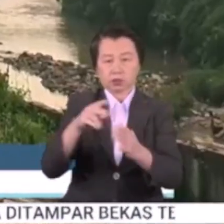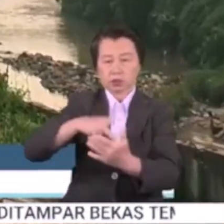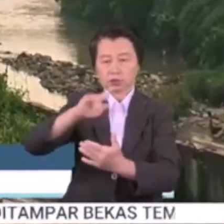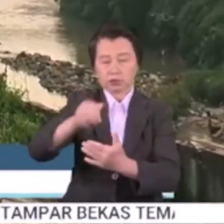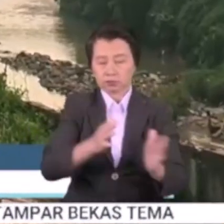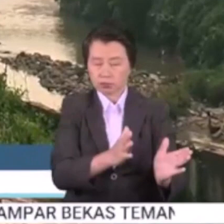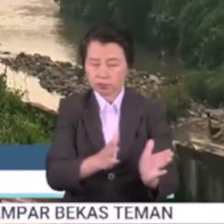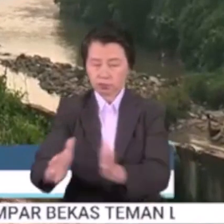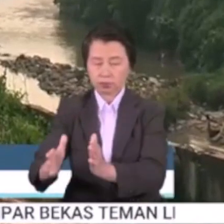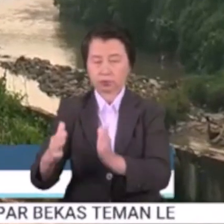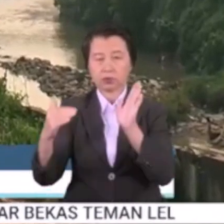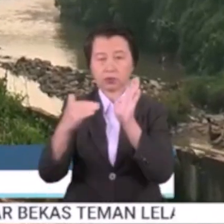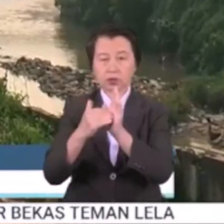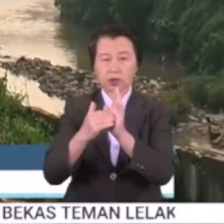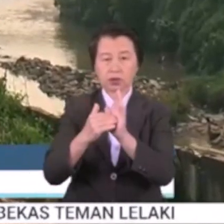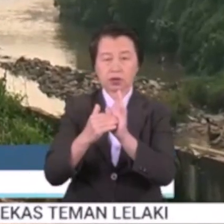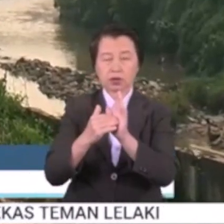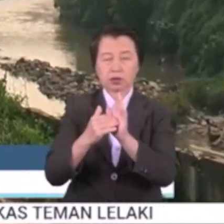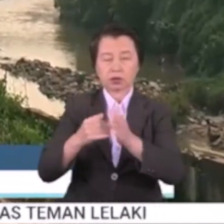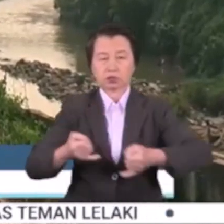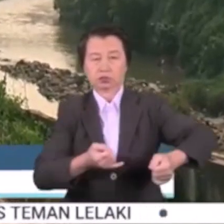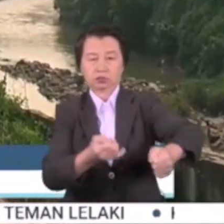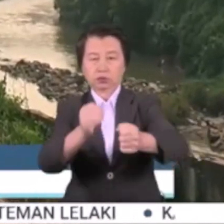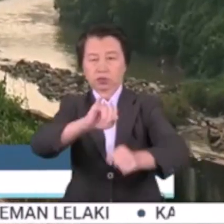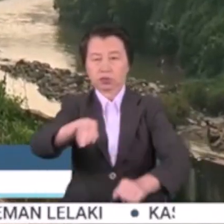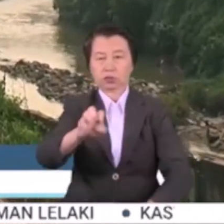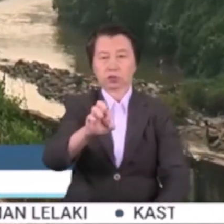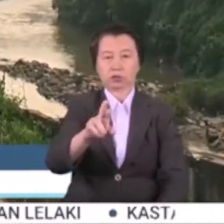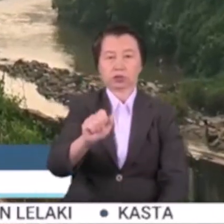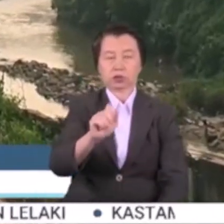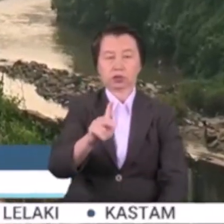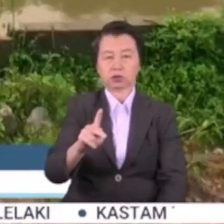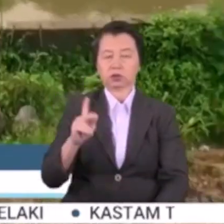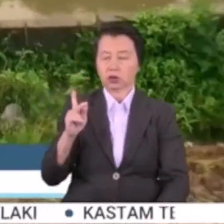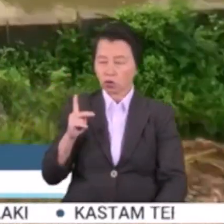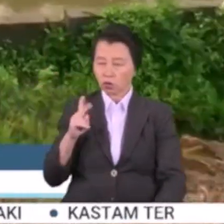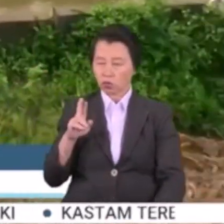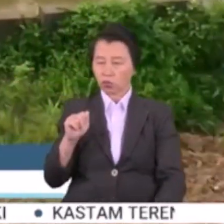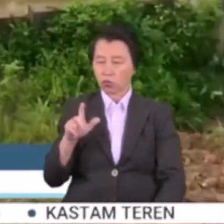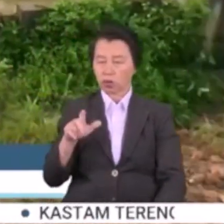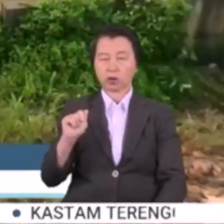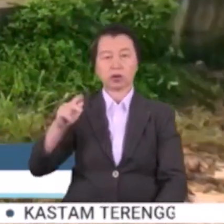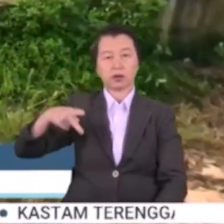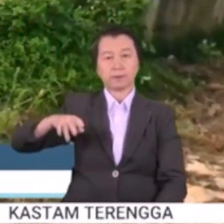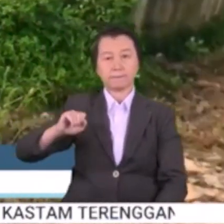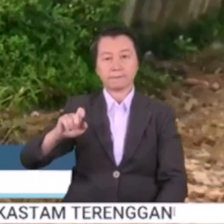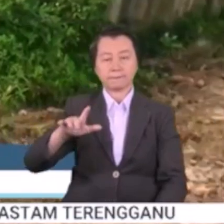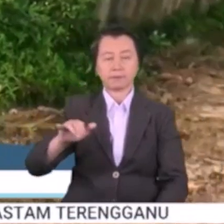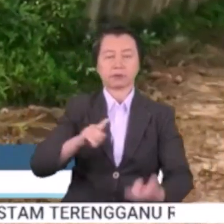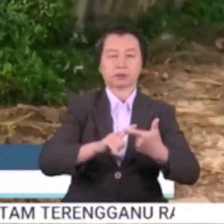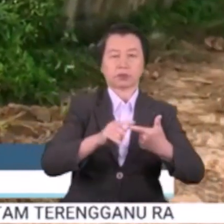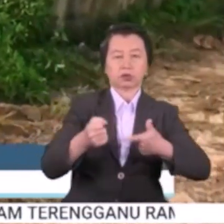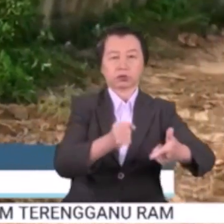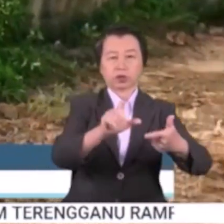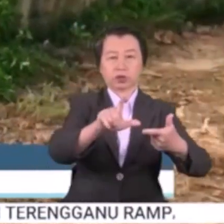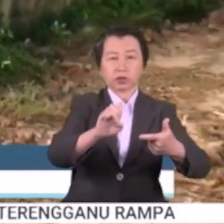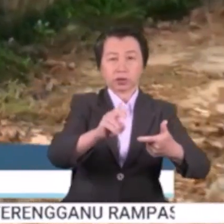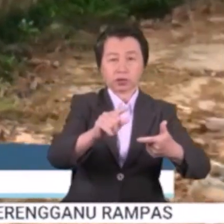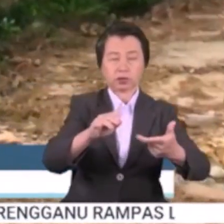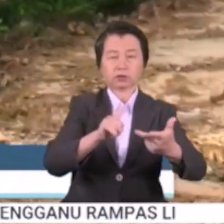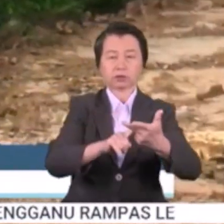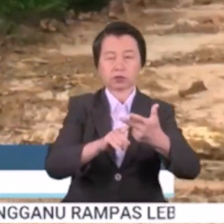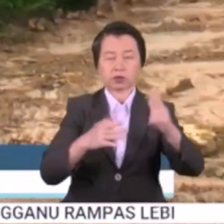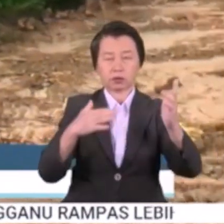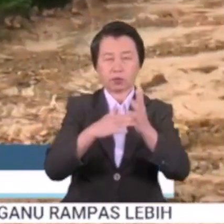projek rancangan tempatan banjir Sungai Jelai Kuala pilah pembangunan lembangan sungai bersepadu sungai Linggi fasa 5 dan rancangan